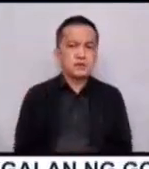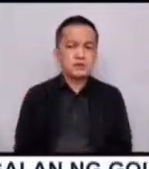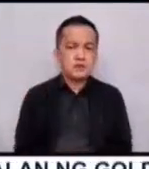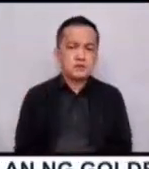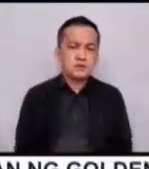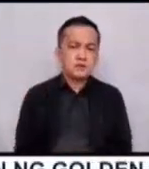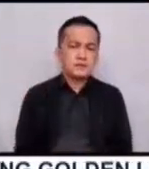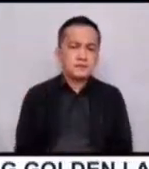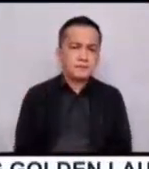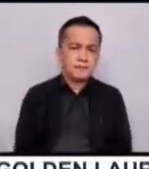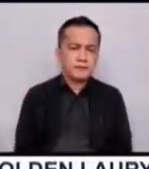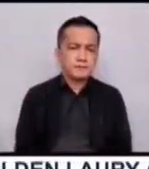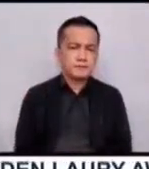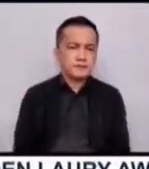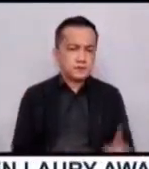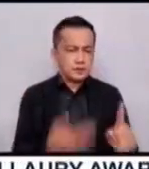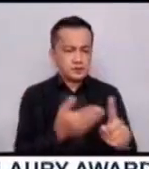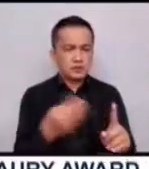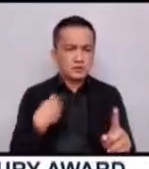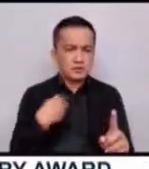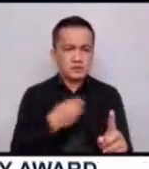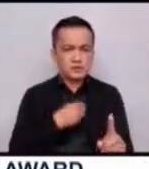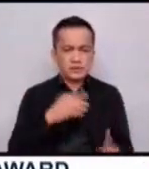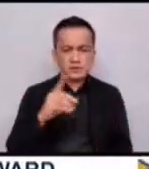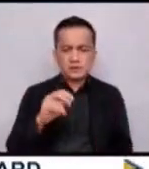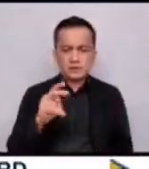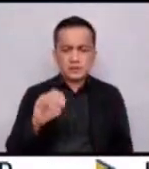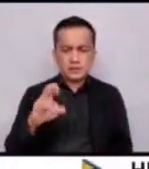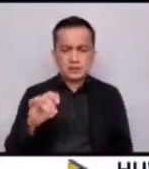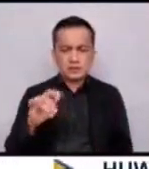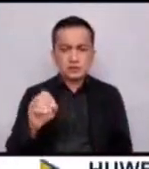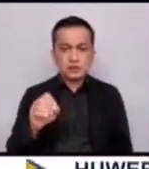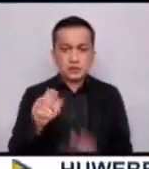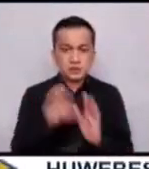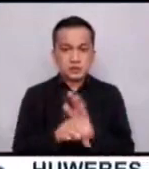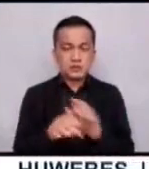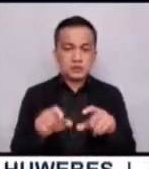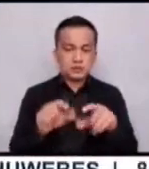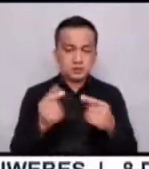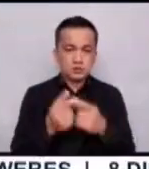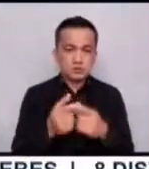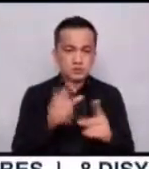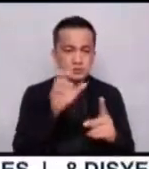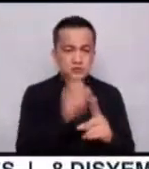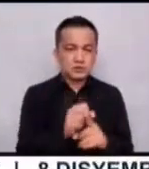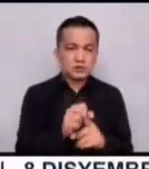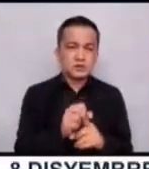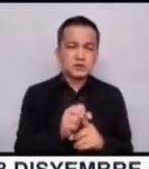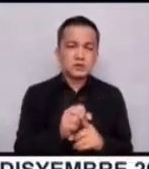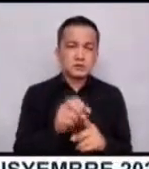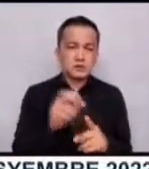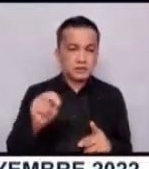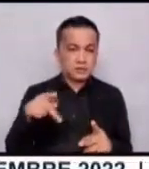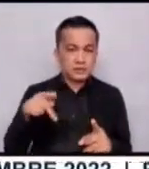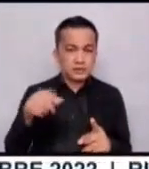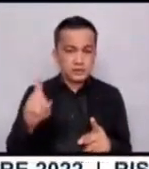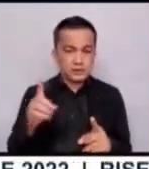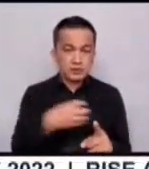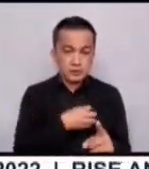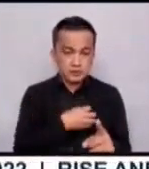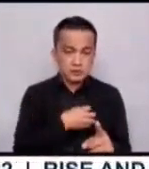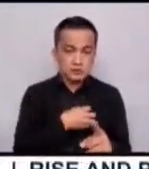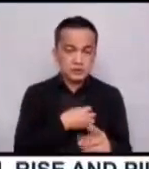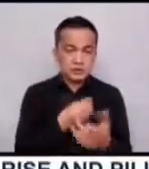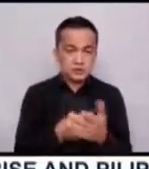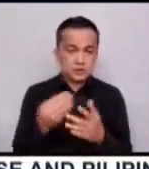Isang miyembro ng Danny Castro criminal group ang matagumpay na naaresto ng mga miyembro ng Northern Police District sa bypass operation nito sa Northville